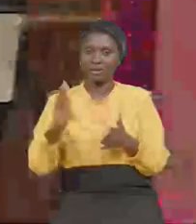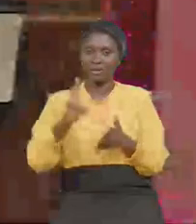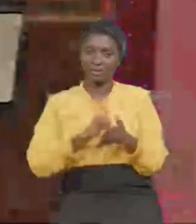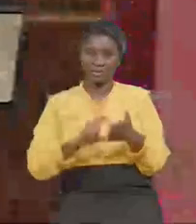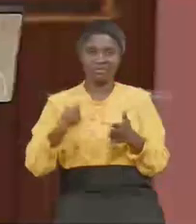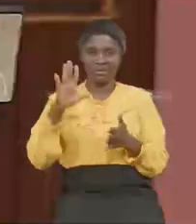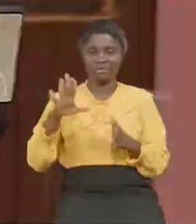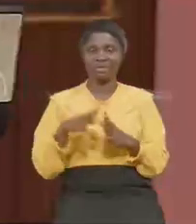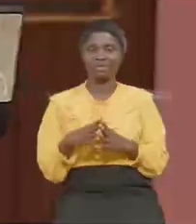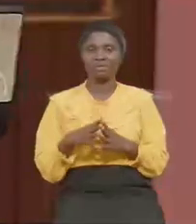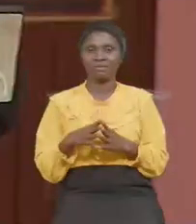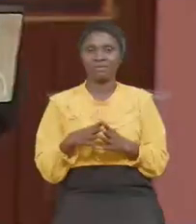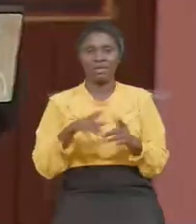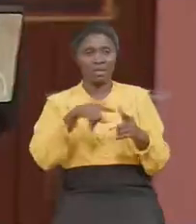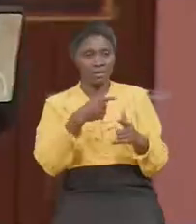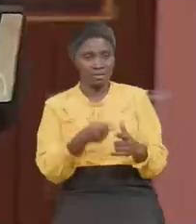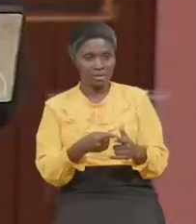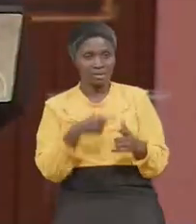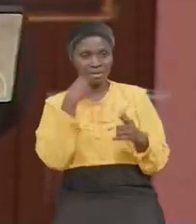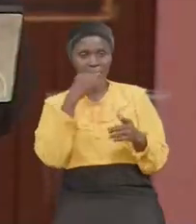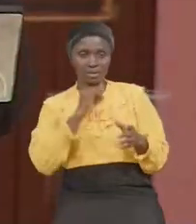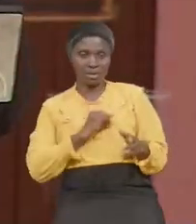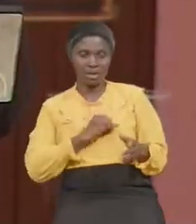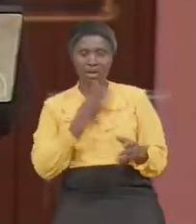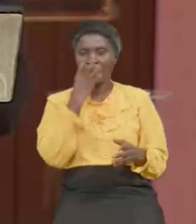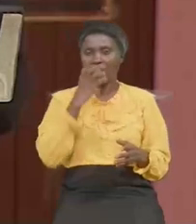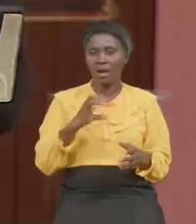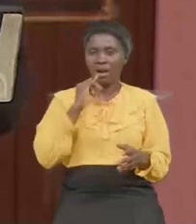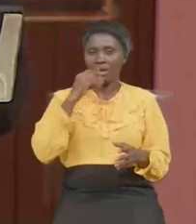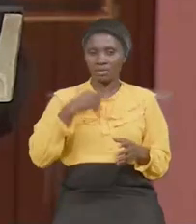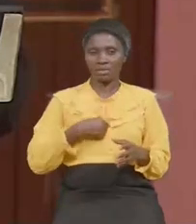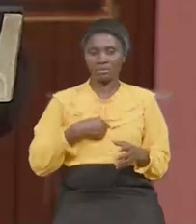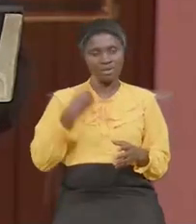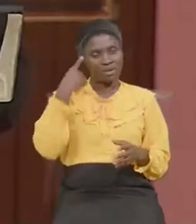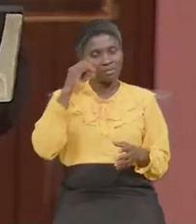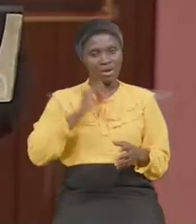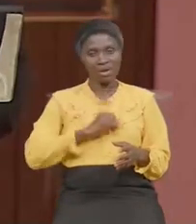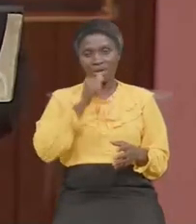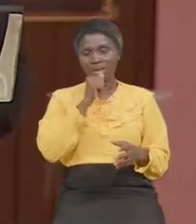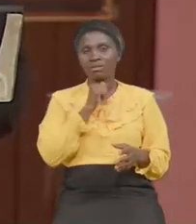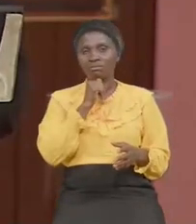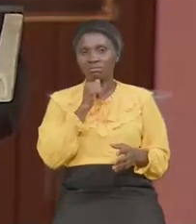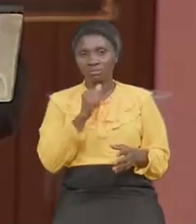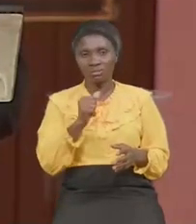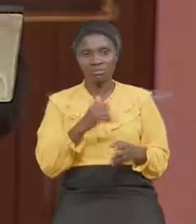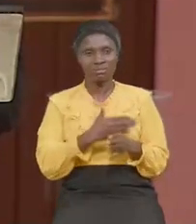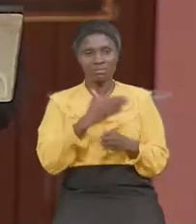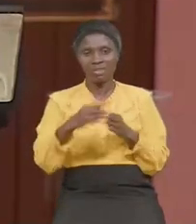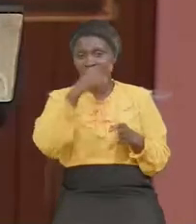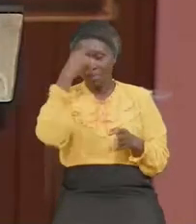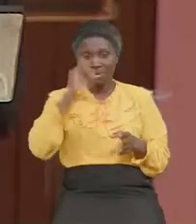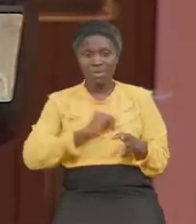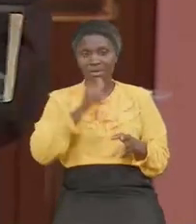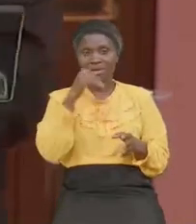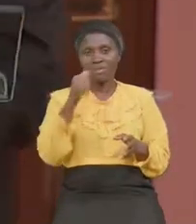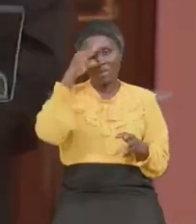Alors je dis, malheur à moi. Je suis perdu. Car je suis un homme dont les lèvres